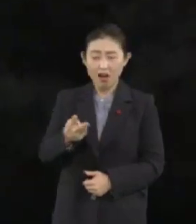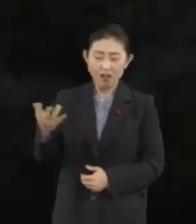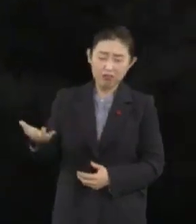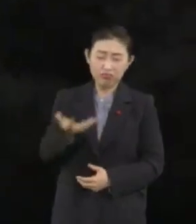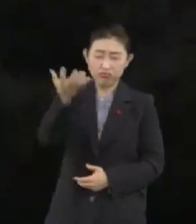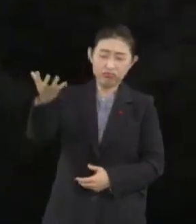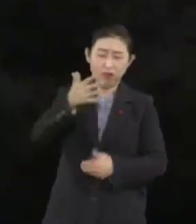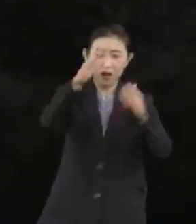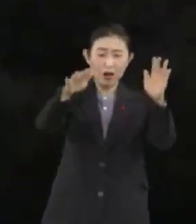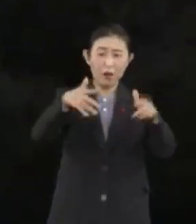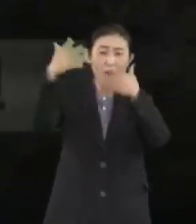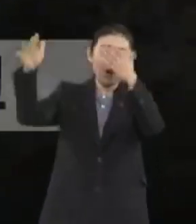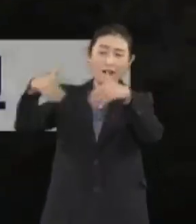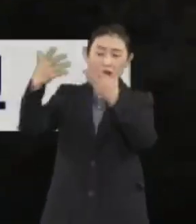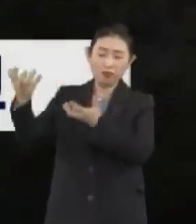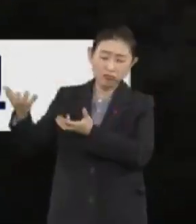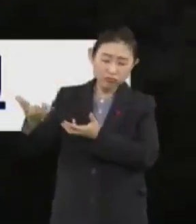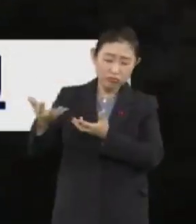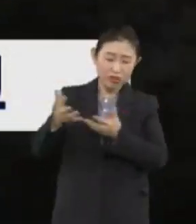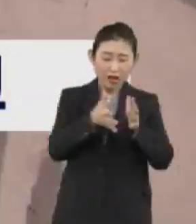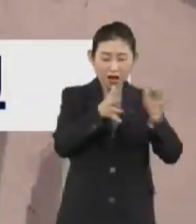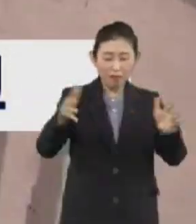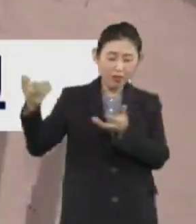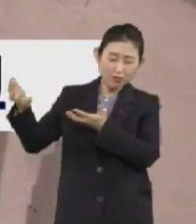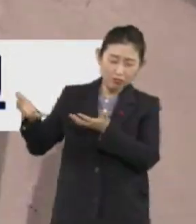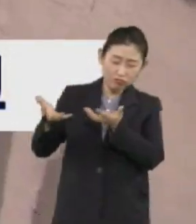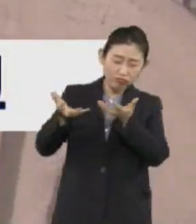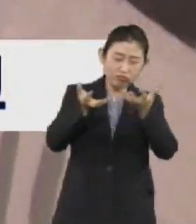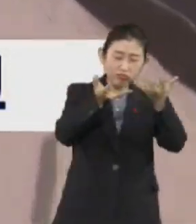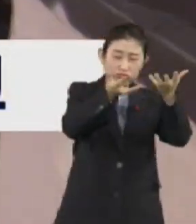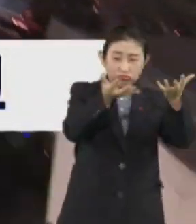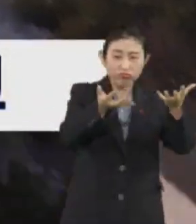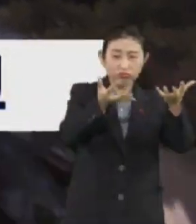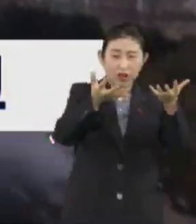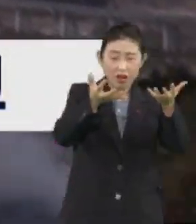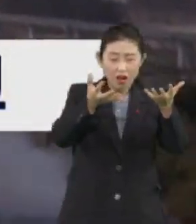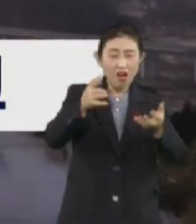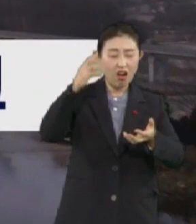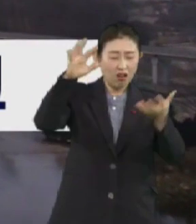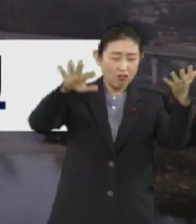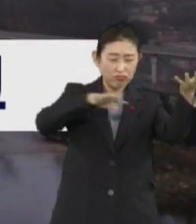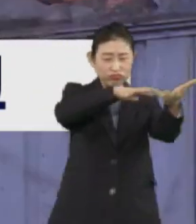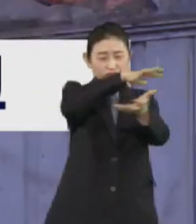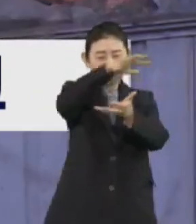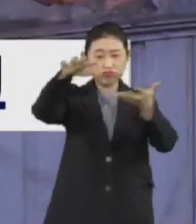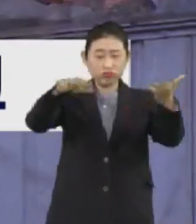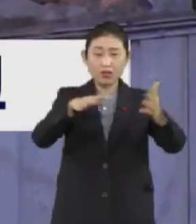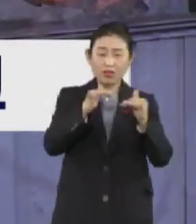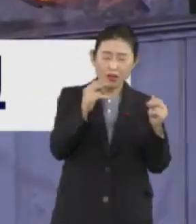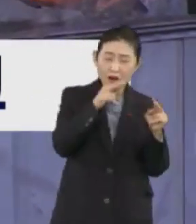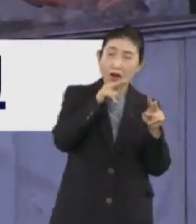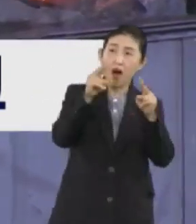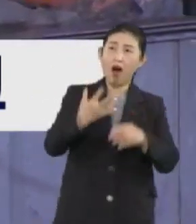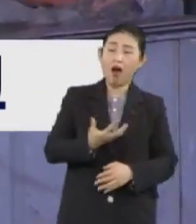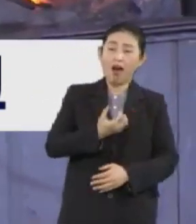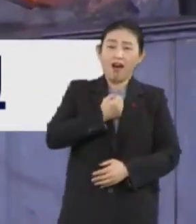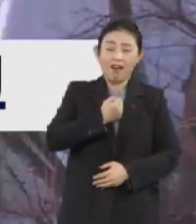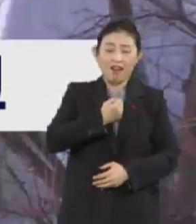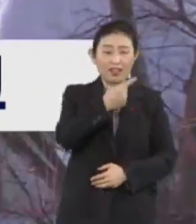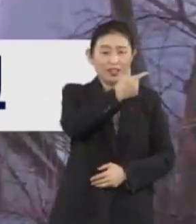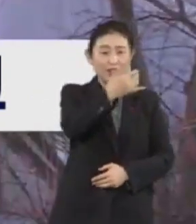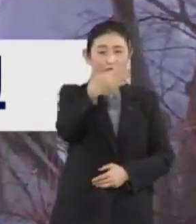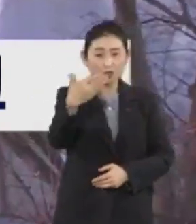치솟아 바람을 타고 인근 아파트 단지를 덮쳤습니다. 하늘로 치솟은 불길과 연기에 놀라 119에는 주민